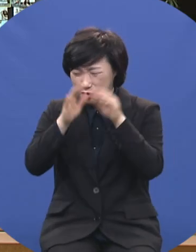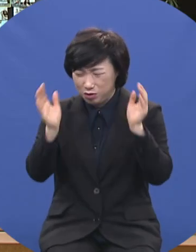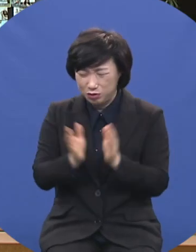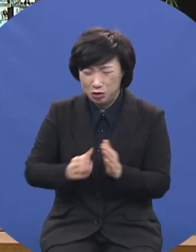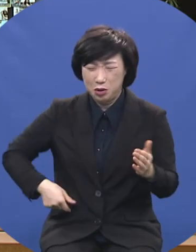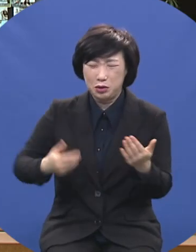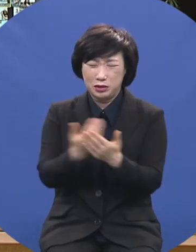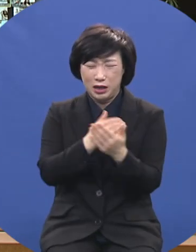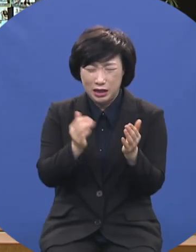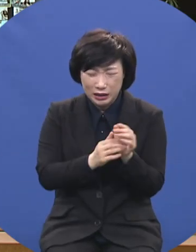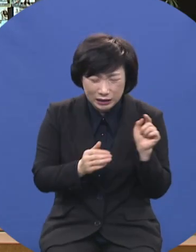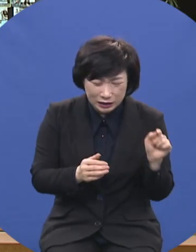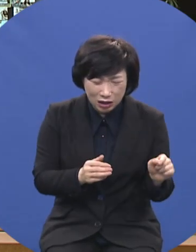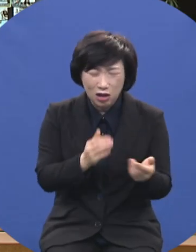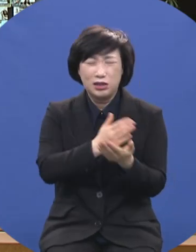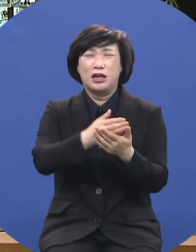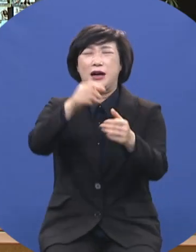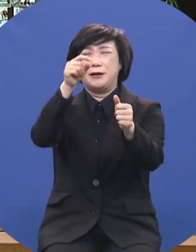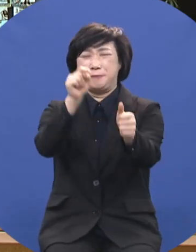회개했으니 너는